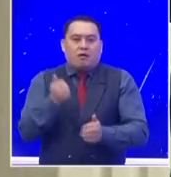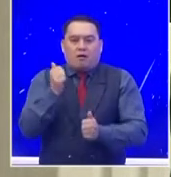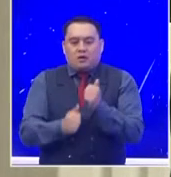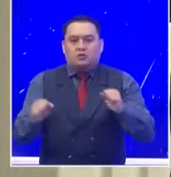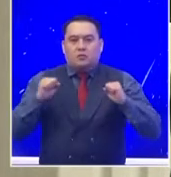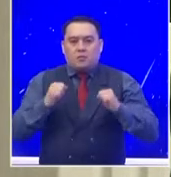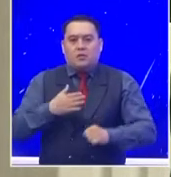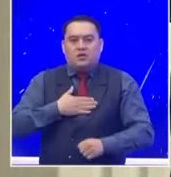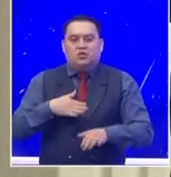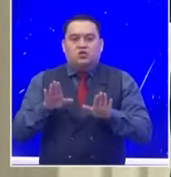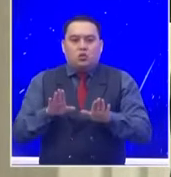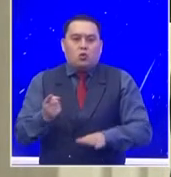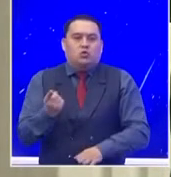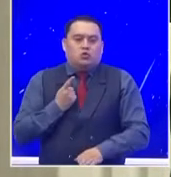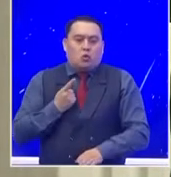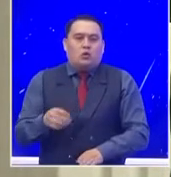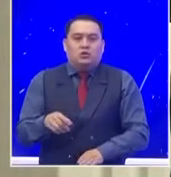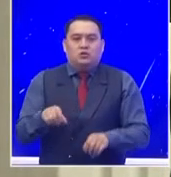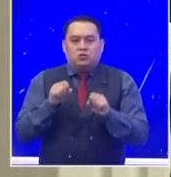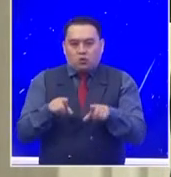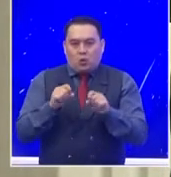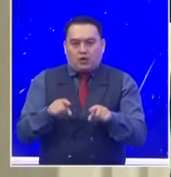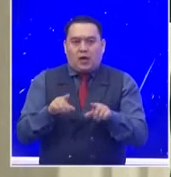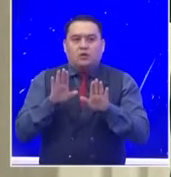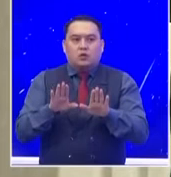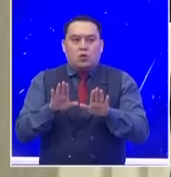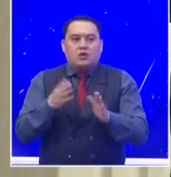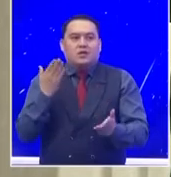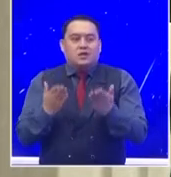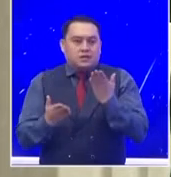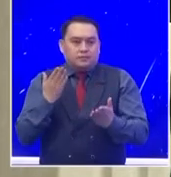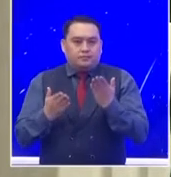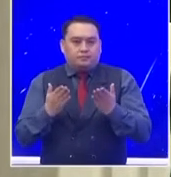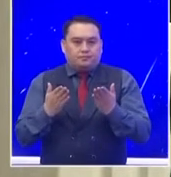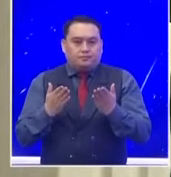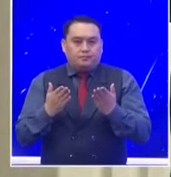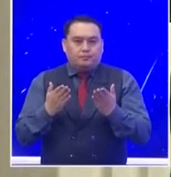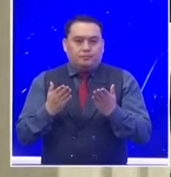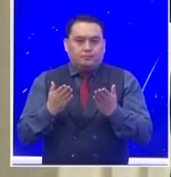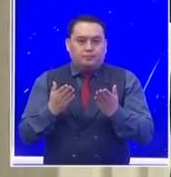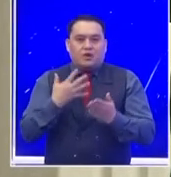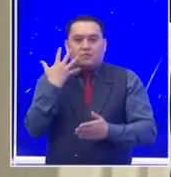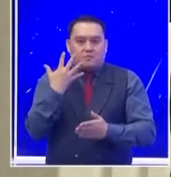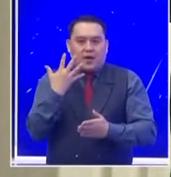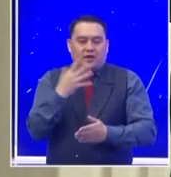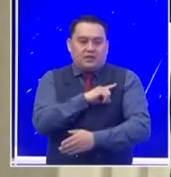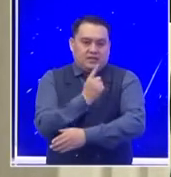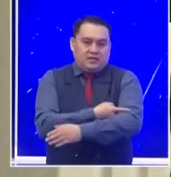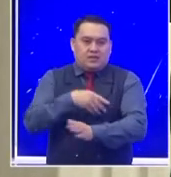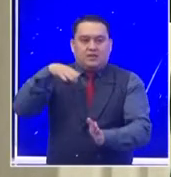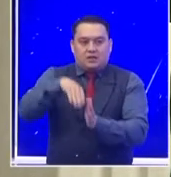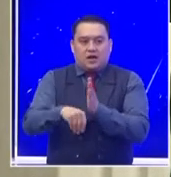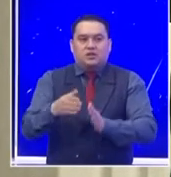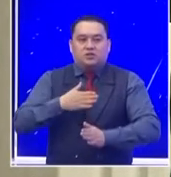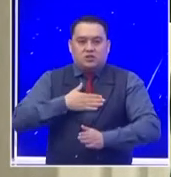спортсмен мы ждем только золотой медали ну если даже зайти в пятерку именно в нашем